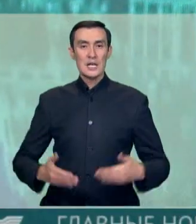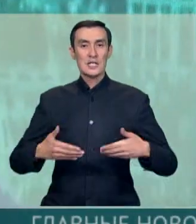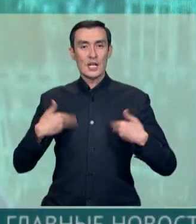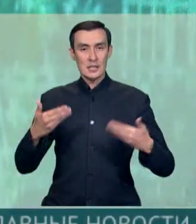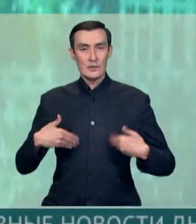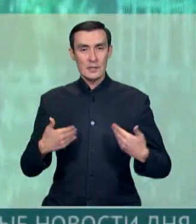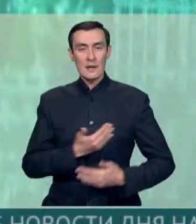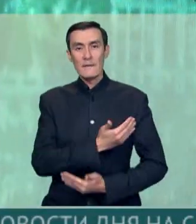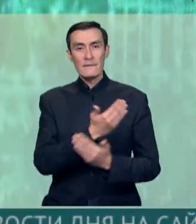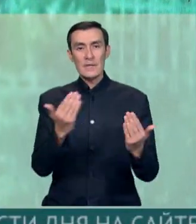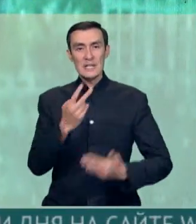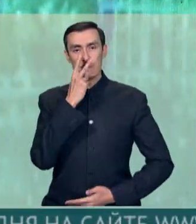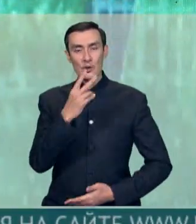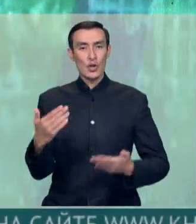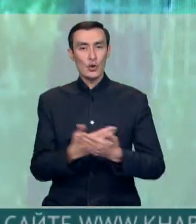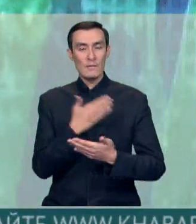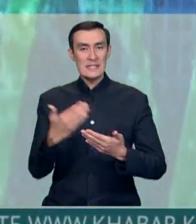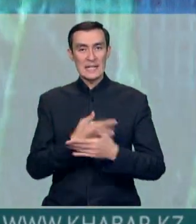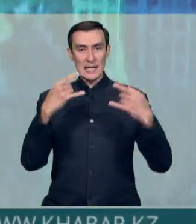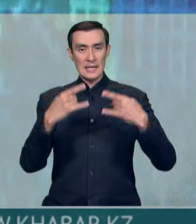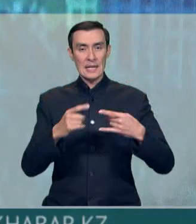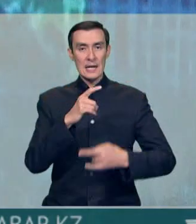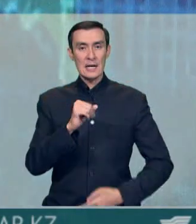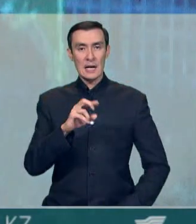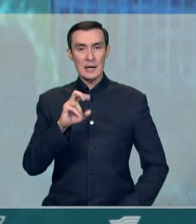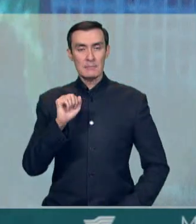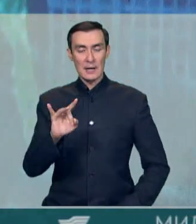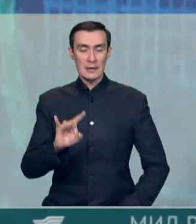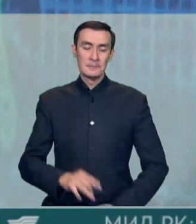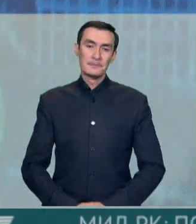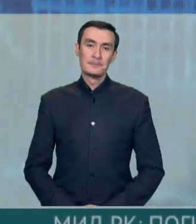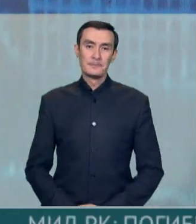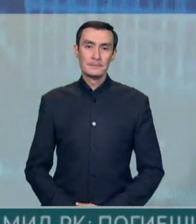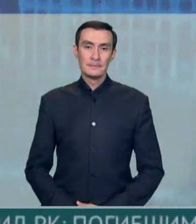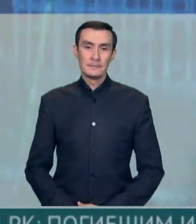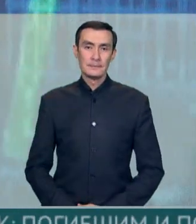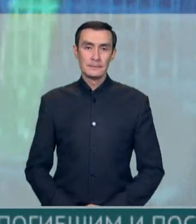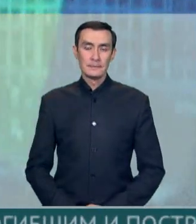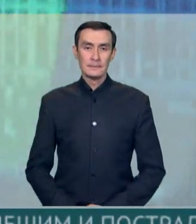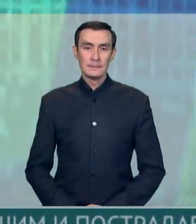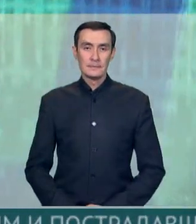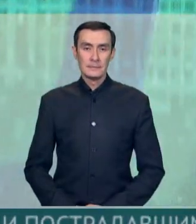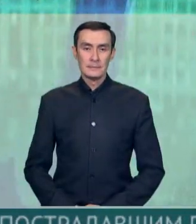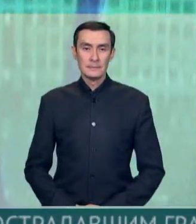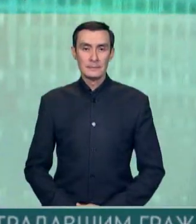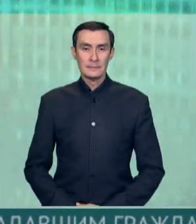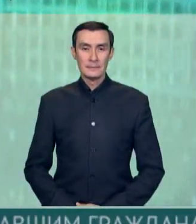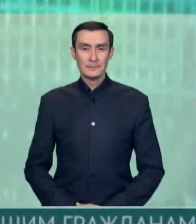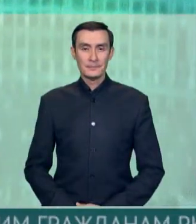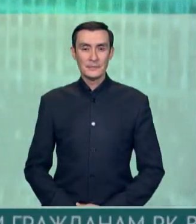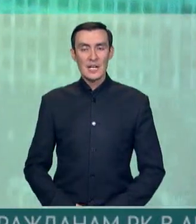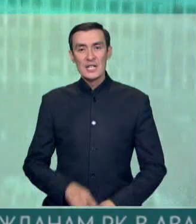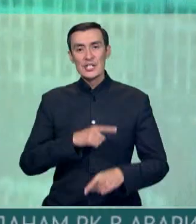Здравствуйте. Вы смотрите дневные новости на телеканале Хабар. В студии работает Салтанат Тугельбаева. Сурдоперевод обеспечивает Хасан Исраилов.